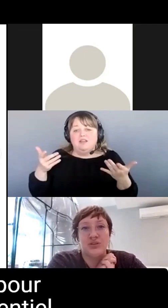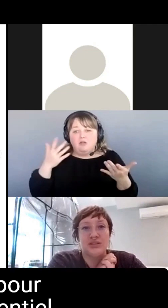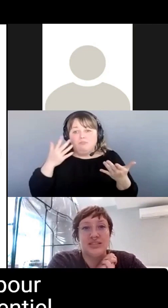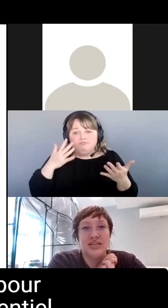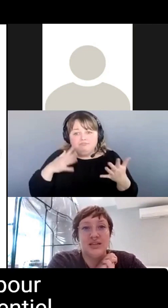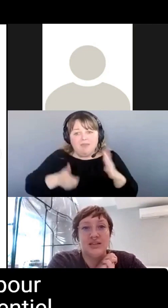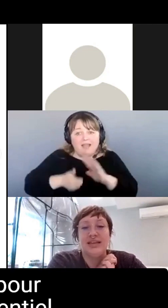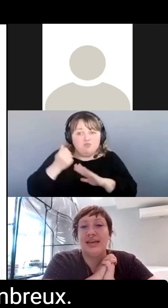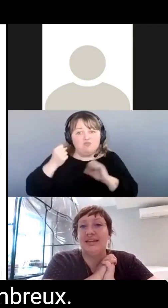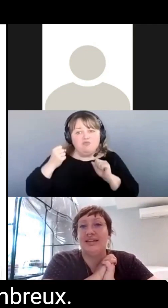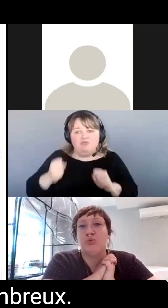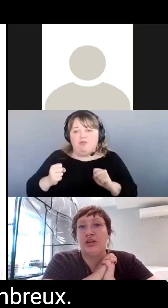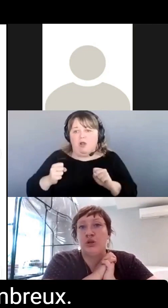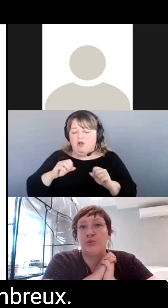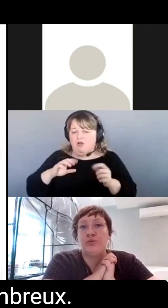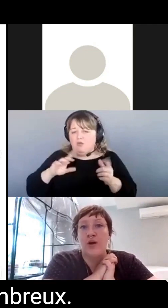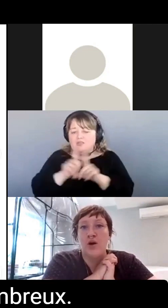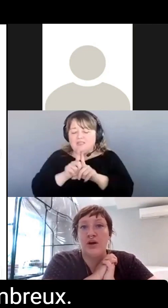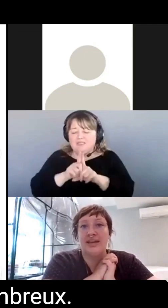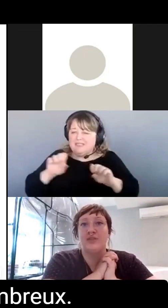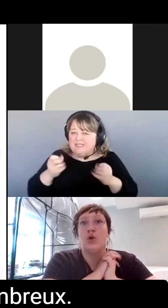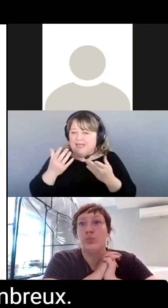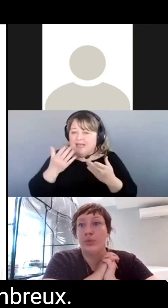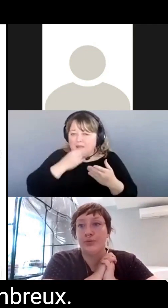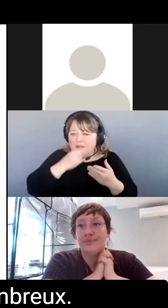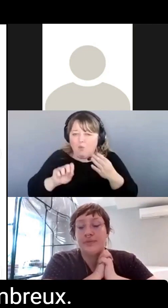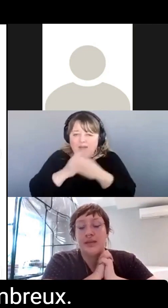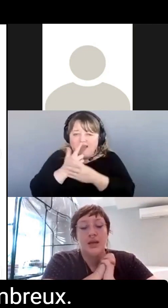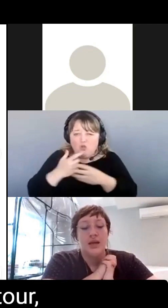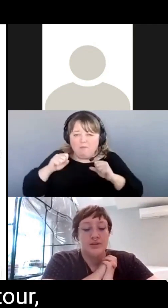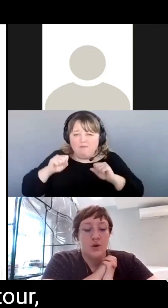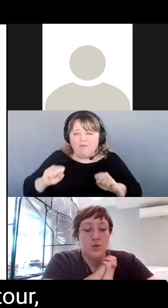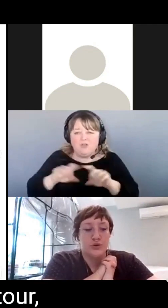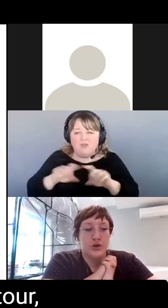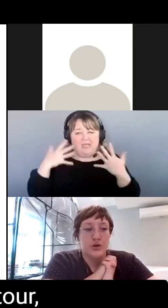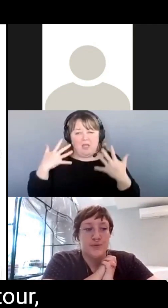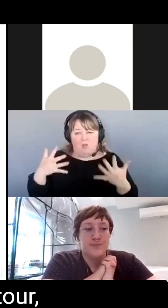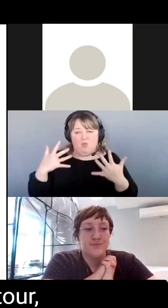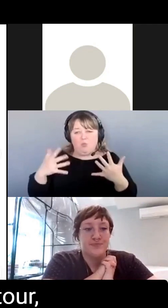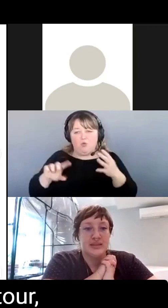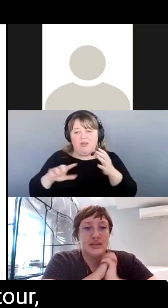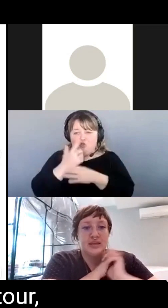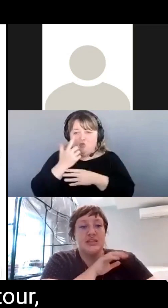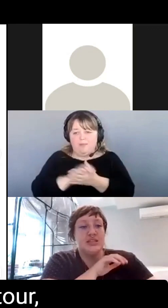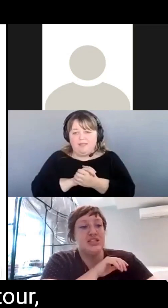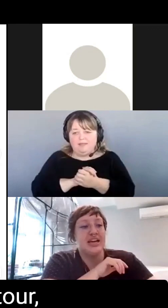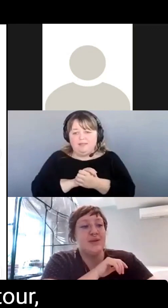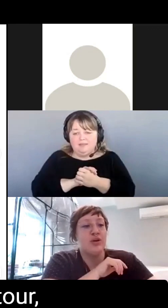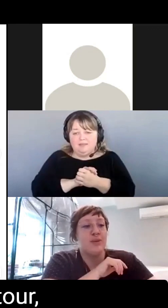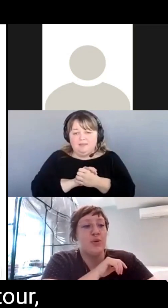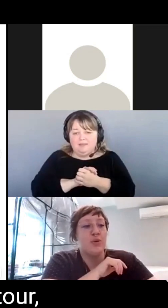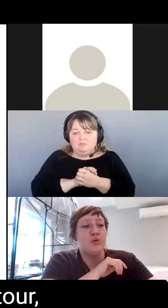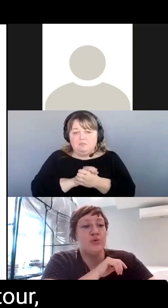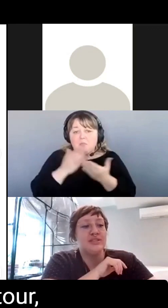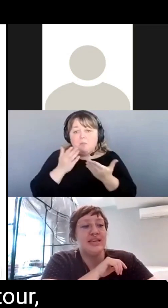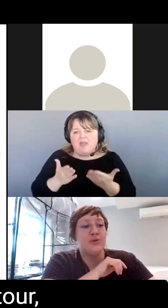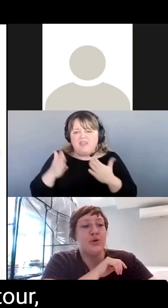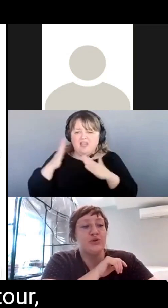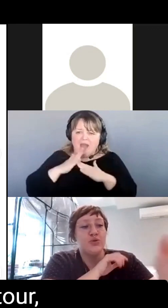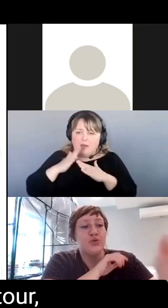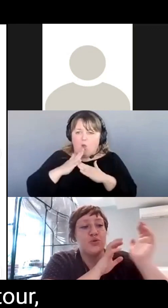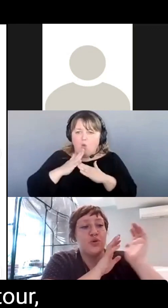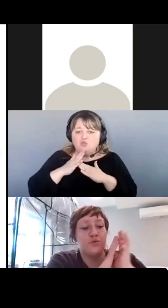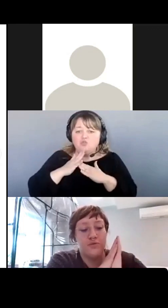son potentiel, créer des beaux légumes forts et nombreux. Donc, j'irai pour la pause